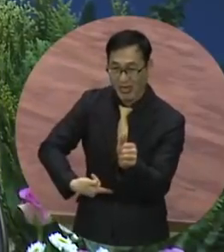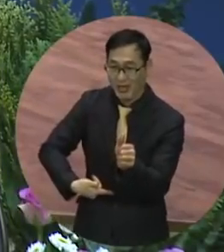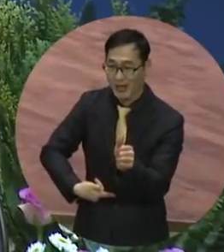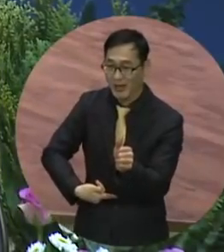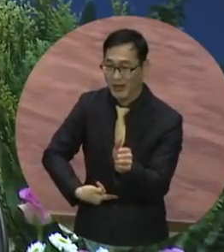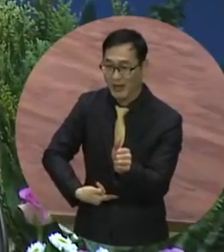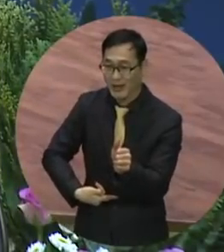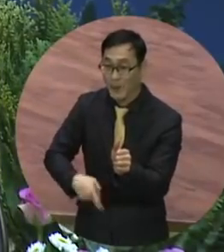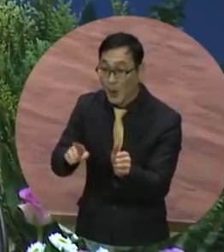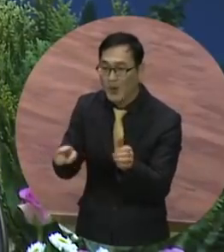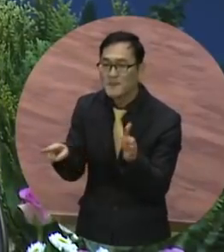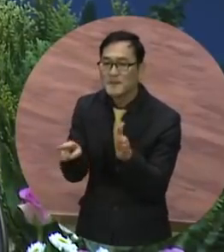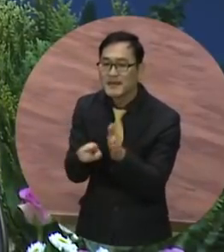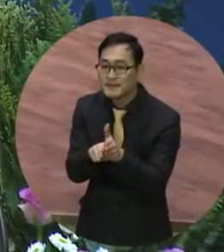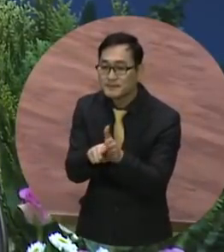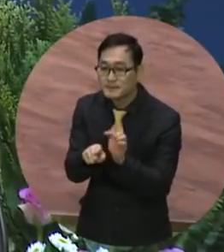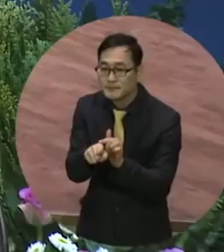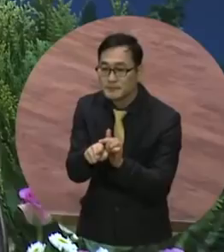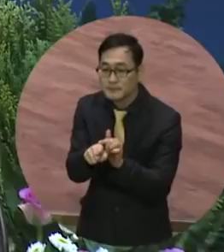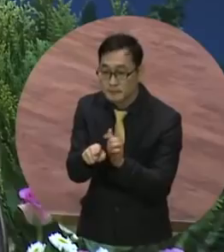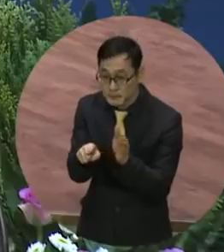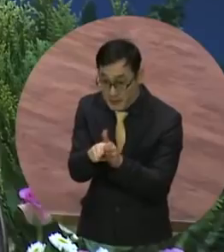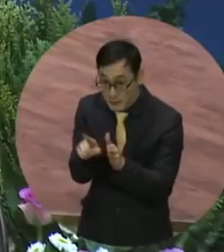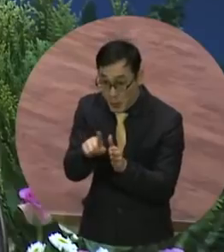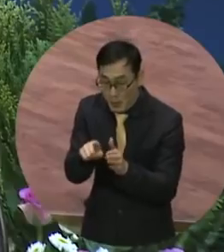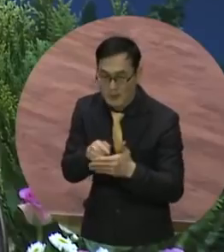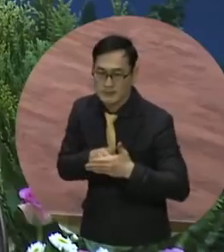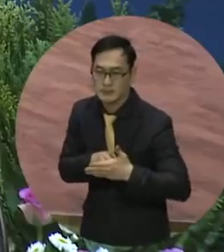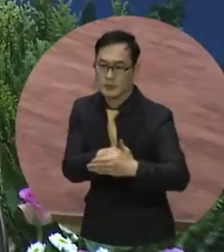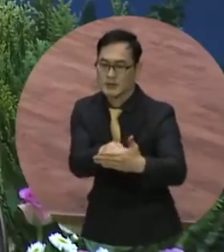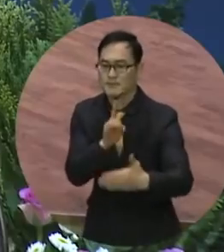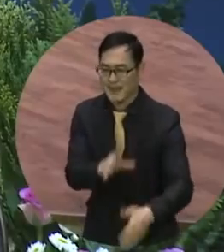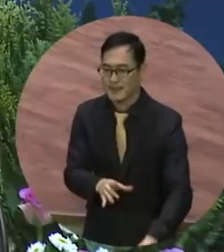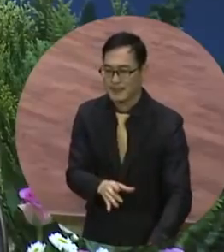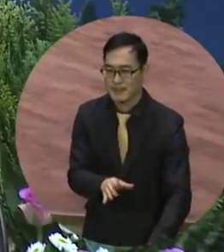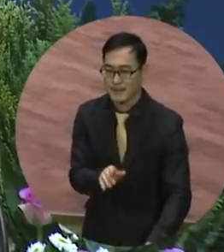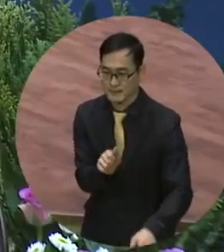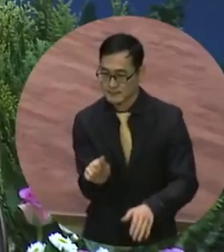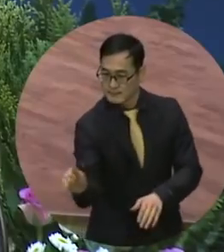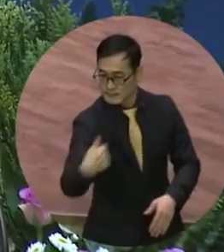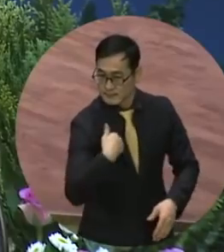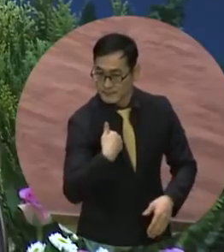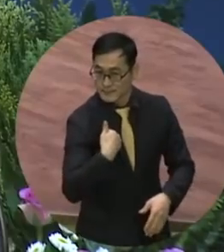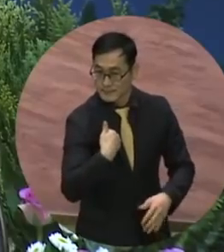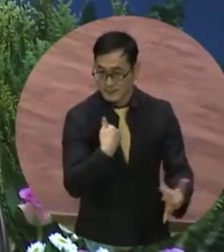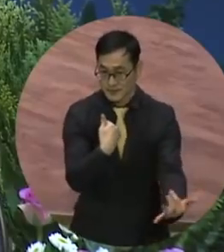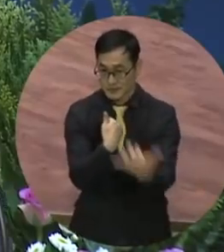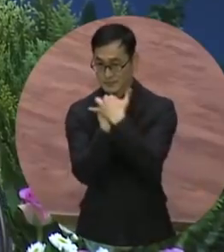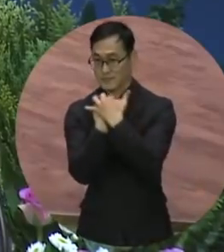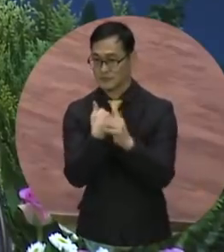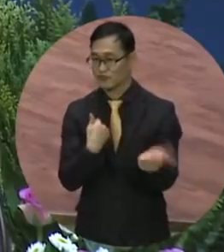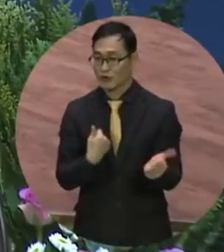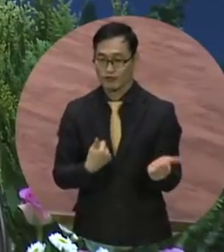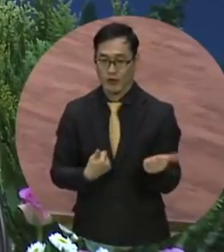믿음에 전진하는 용도들이 전진 용도예요. 뒤로 못 물러가야 돼. 돌아설 수 없어요. 돌아서면 뻥이에요.